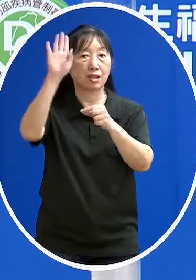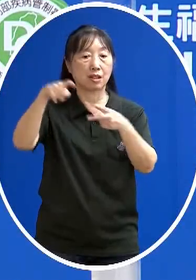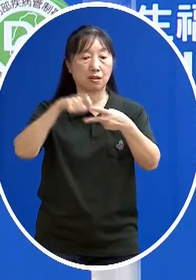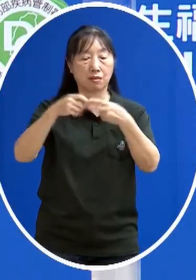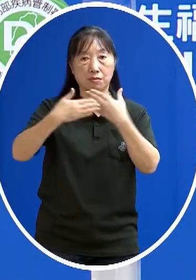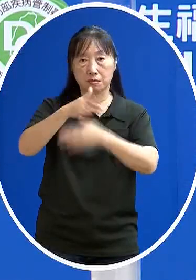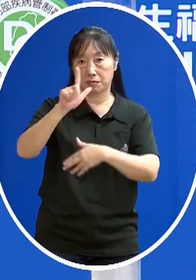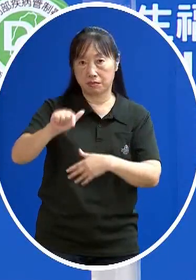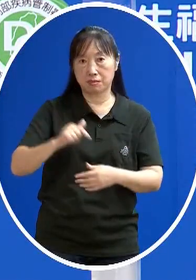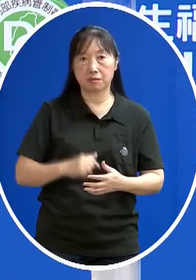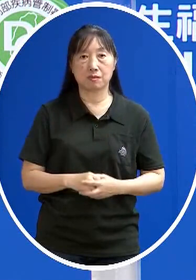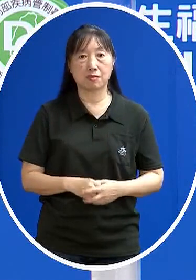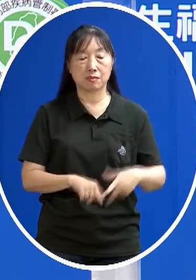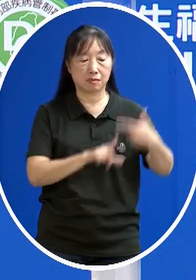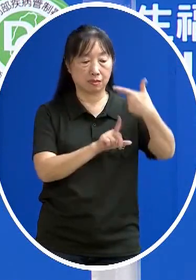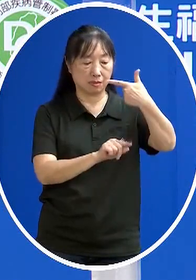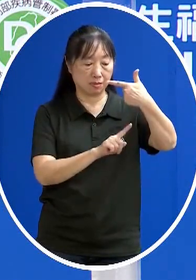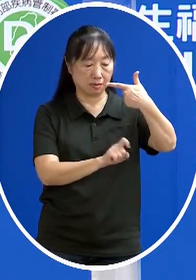师，好，他